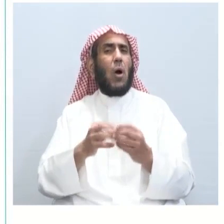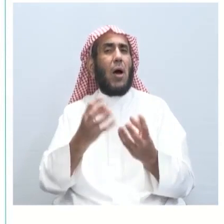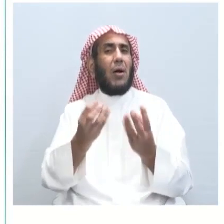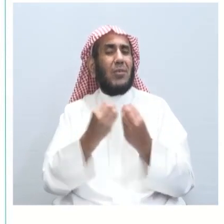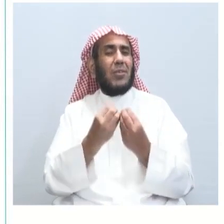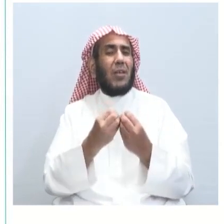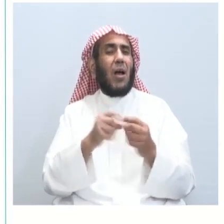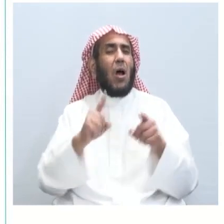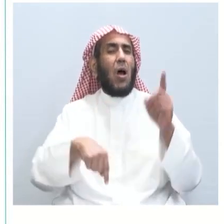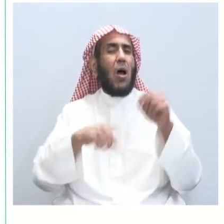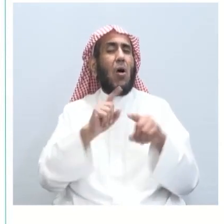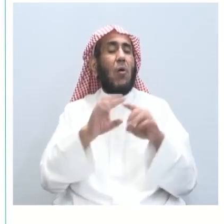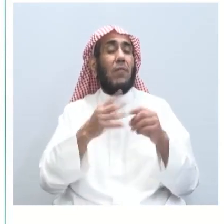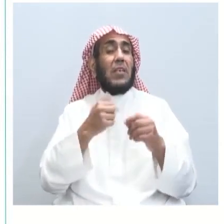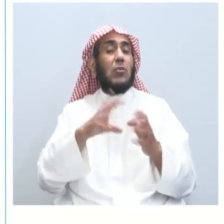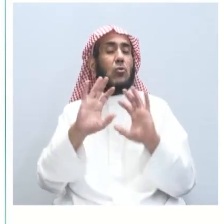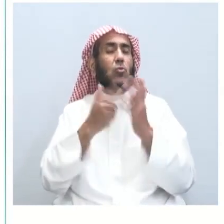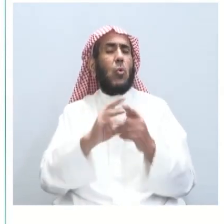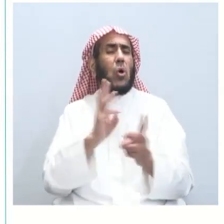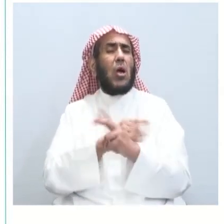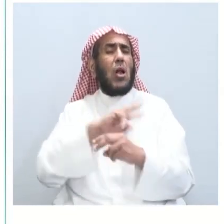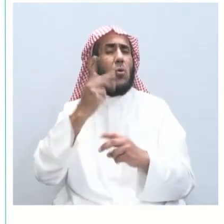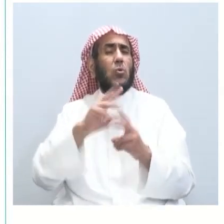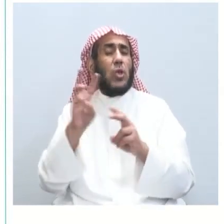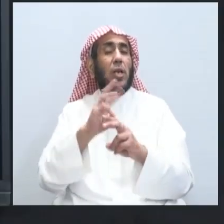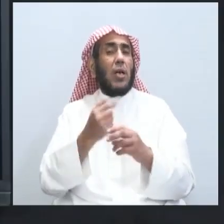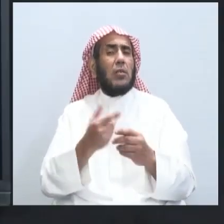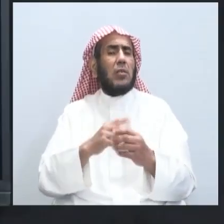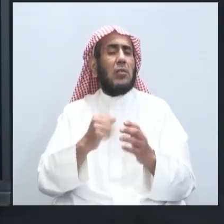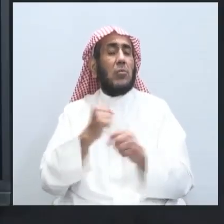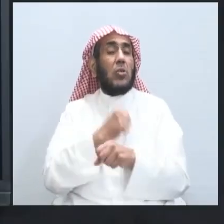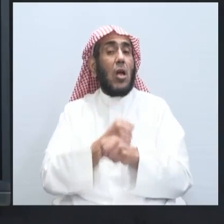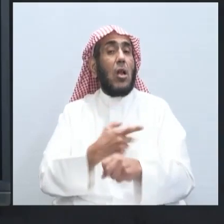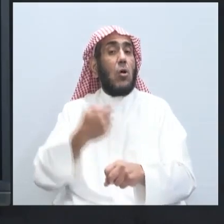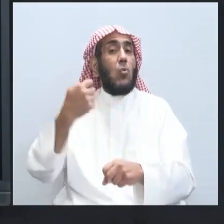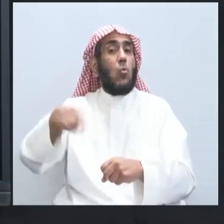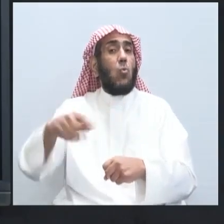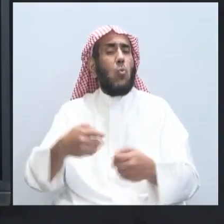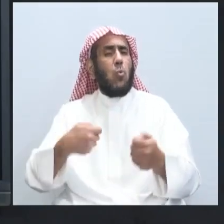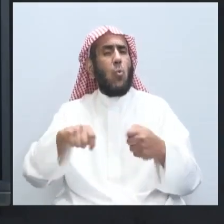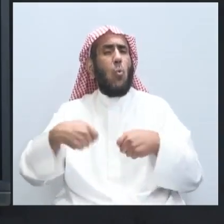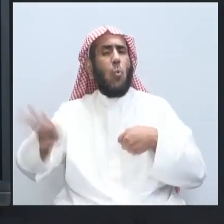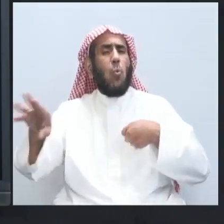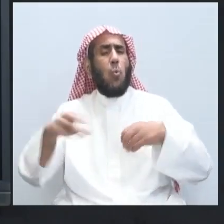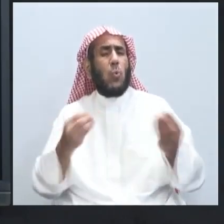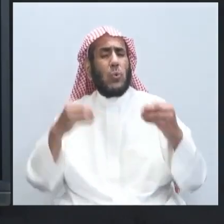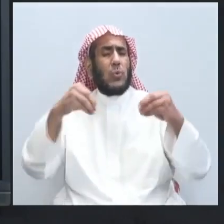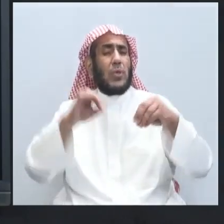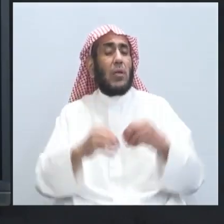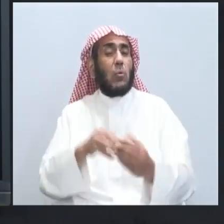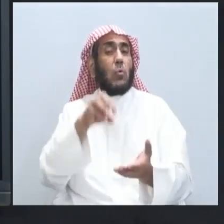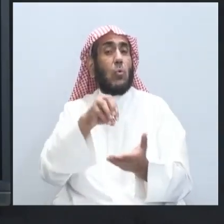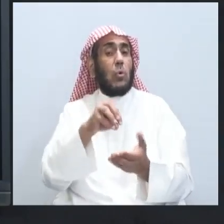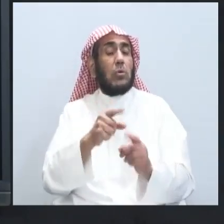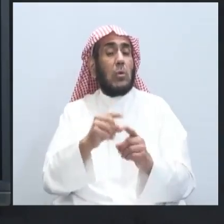في السوق تسعى الى ماذا الى زياده مبيعاتها وزياده حصتها السوقيه بمعنى